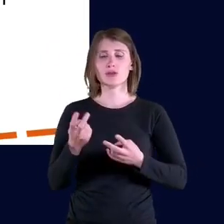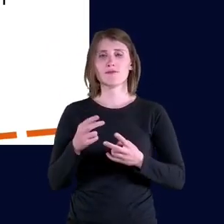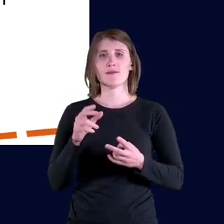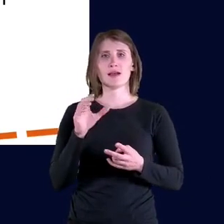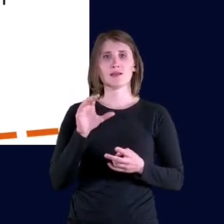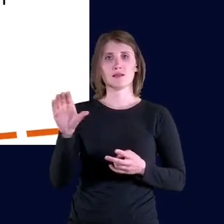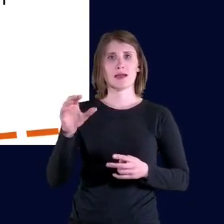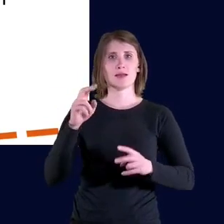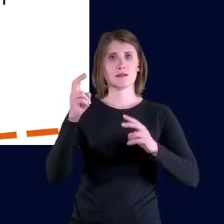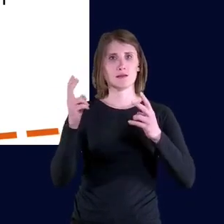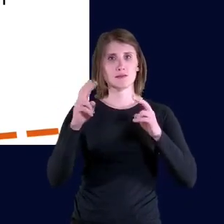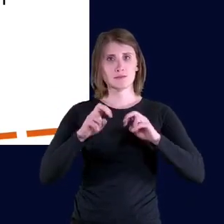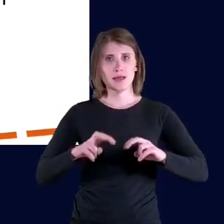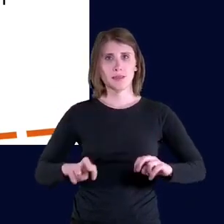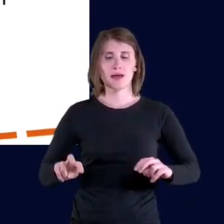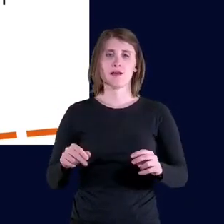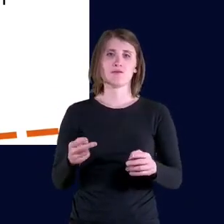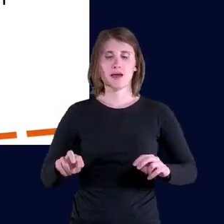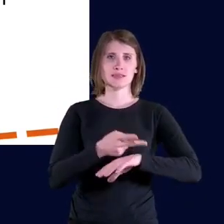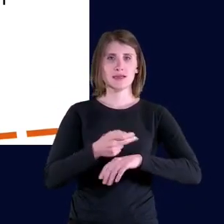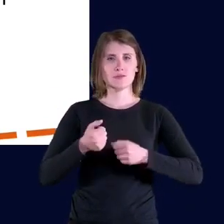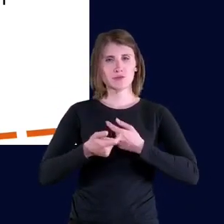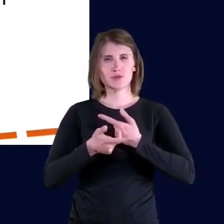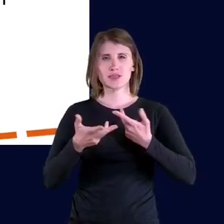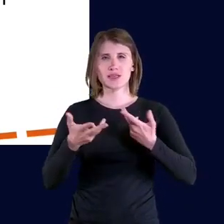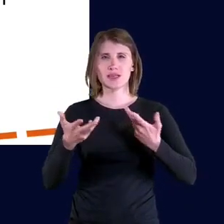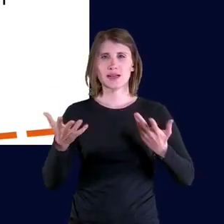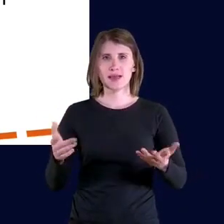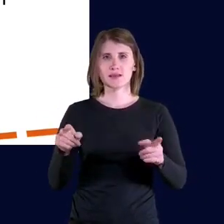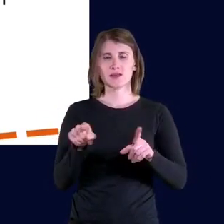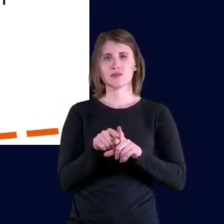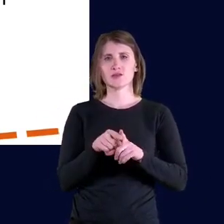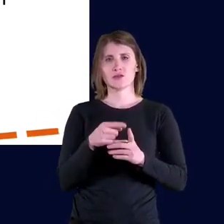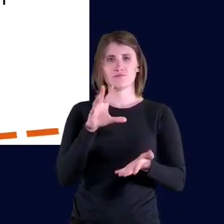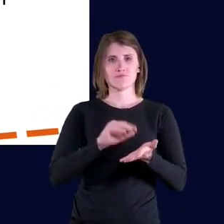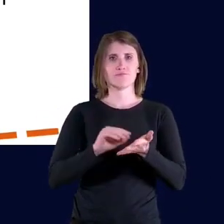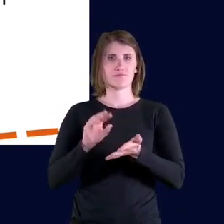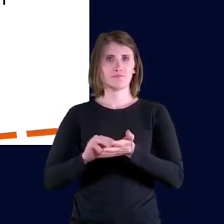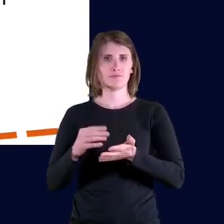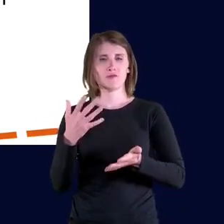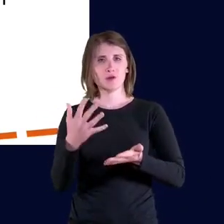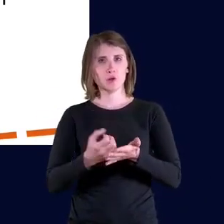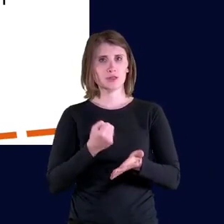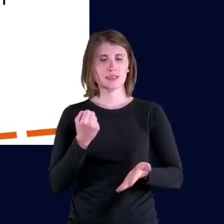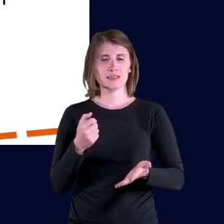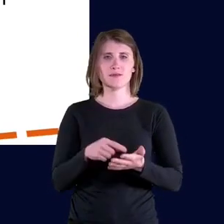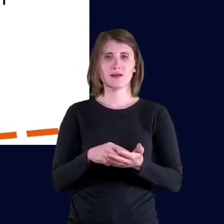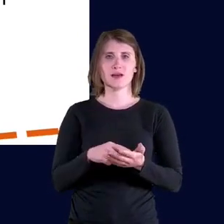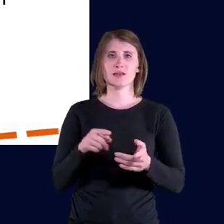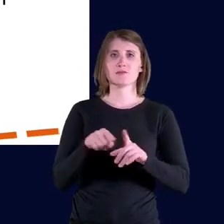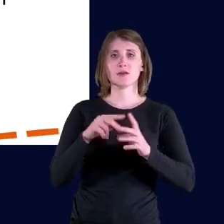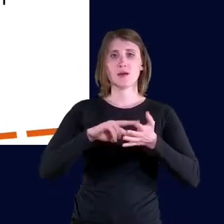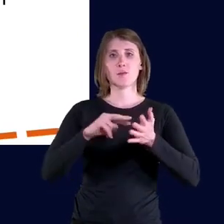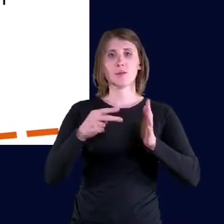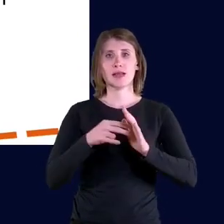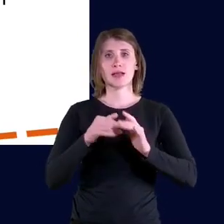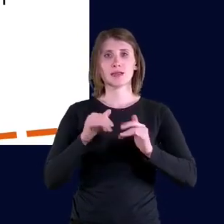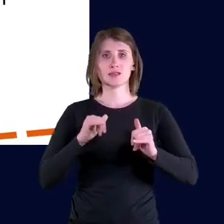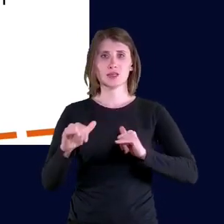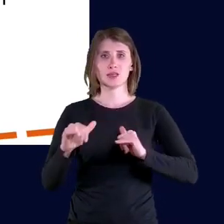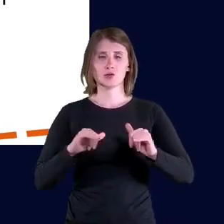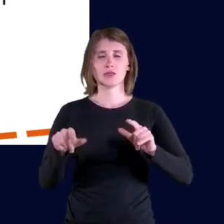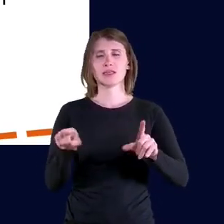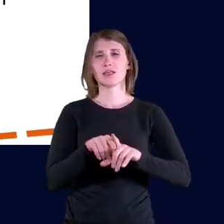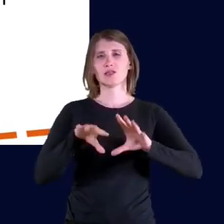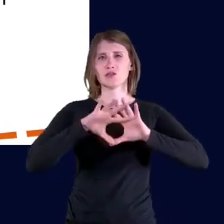dostępność dzielenie się wielokrotne wykorzystywanie danych plan zarządzania takiej badawczych także wszystkie